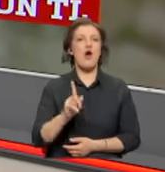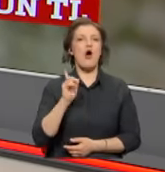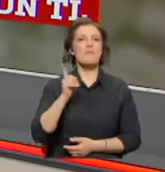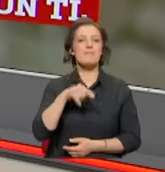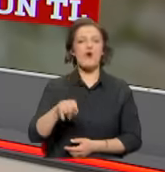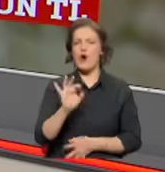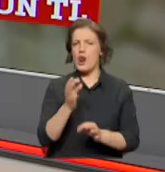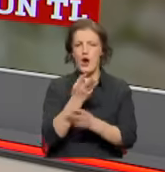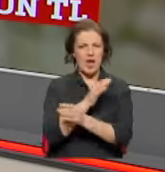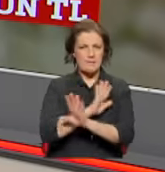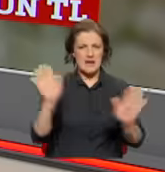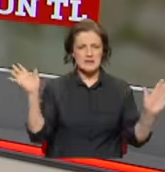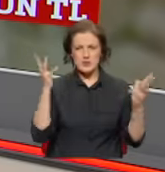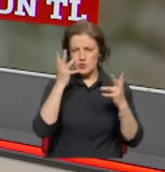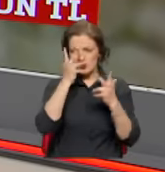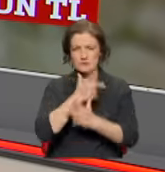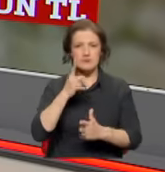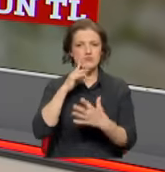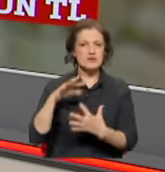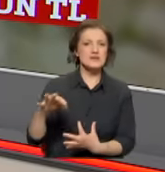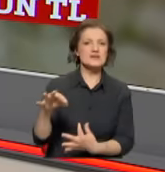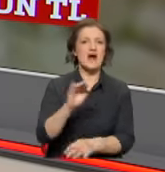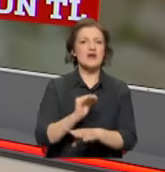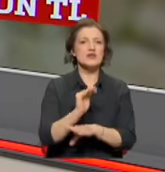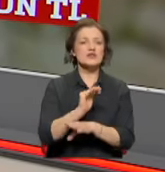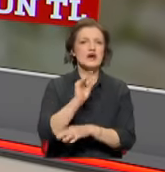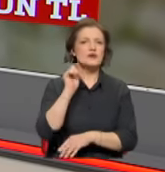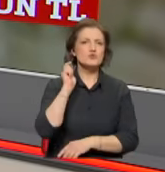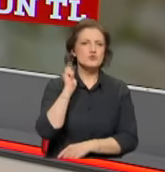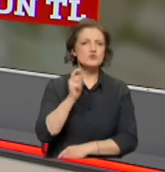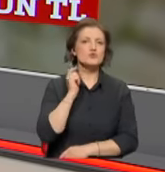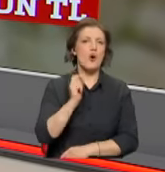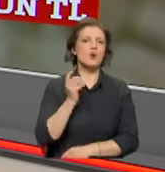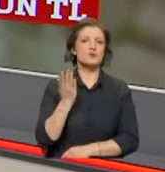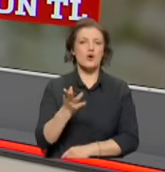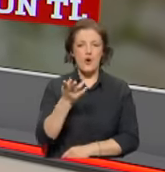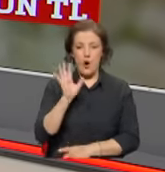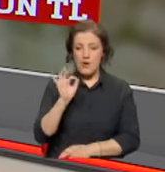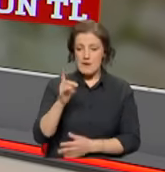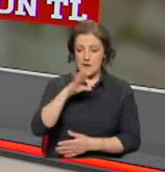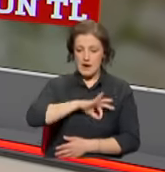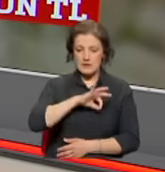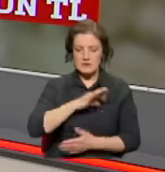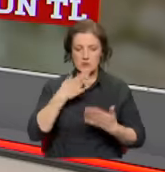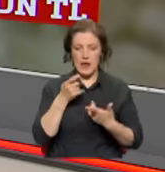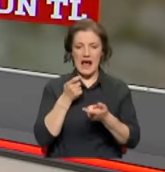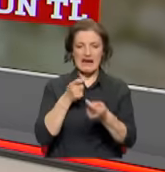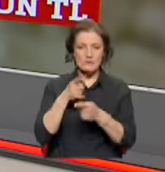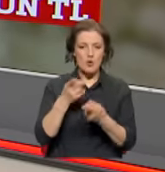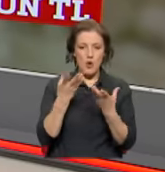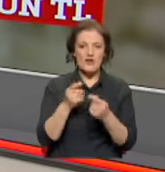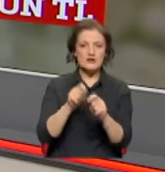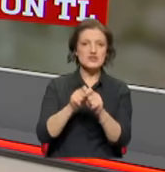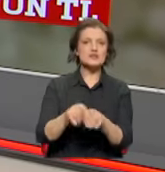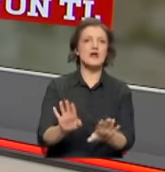bir şey olamaz. Utanç verici. Bu insanlar yaşayamıyorlar. Onu da söyleyelim. Yani öyle bir para kazanmıyorlar. Eğitimde bu olacak iş